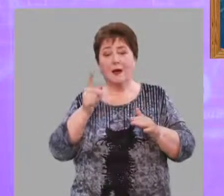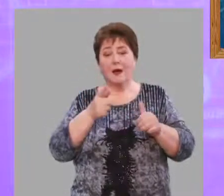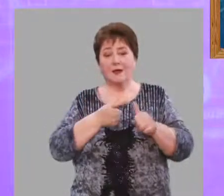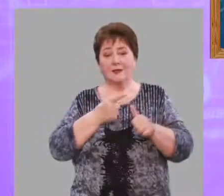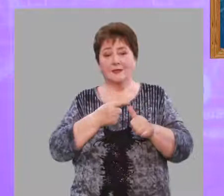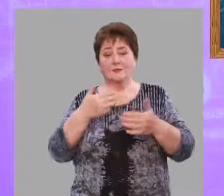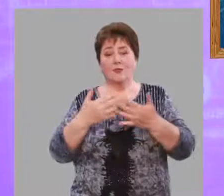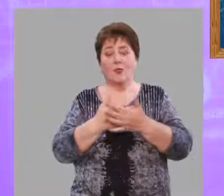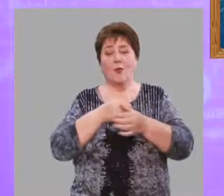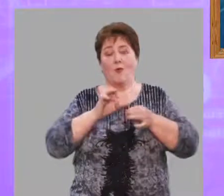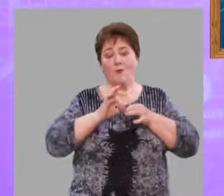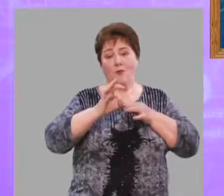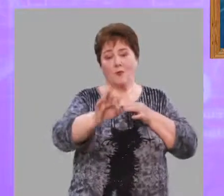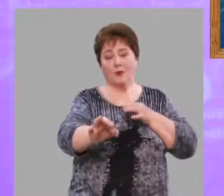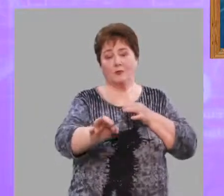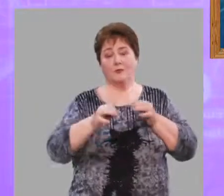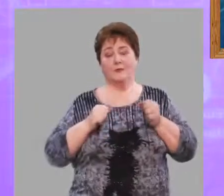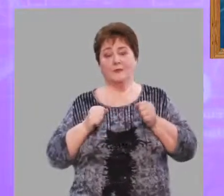назовем новую мерку?